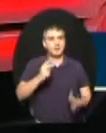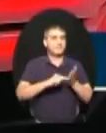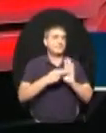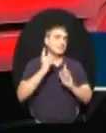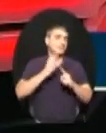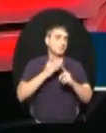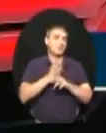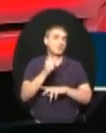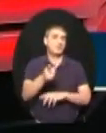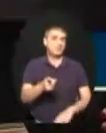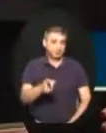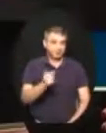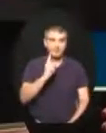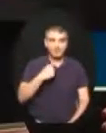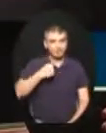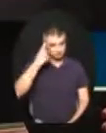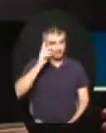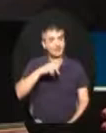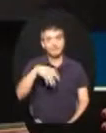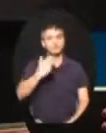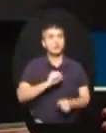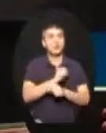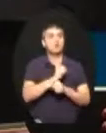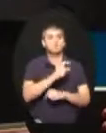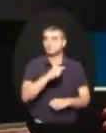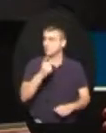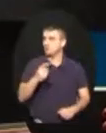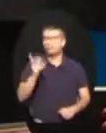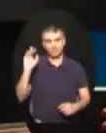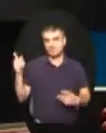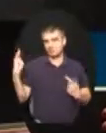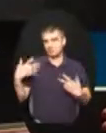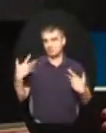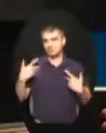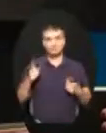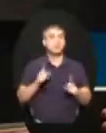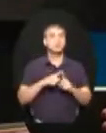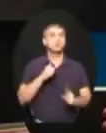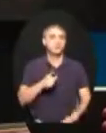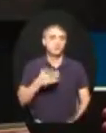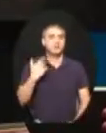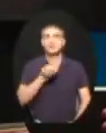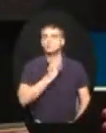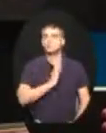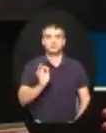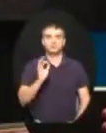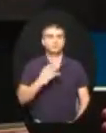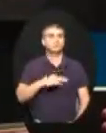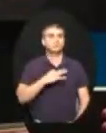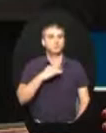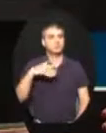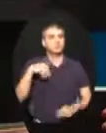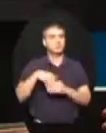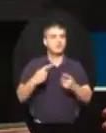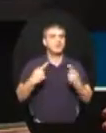מתכננים בדיוק בכיוון הזה, אבל אני חושבת שגם אם הם יהיו אופוזיציה, כפי שהיא, זה יוצא מן הכלל בשבילנו, אם